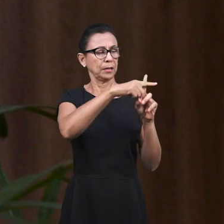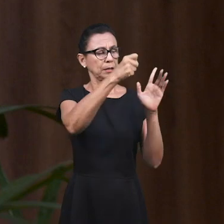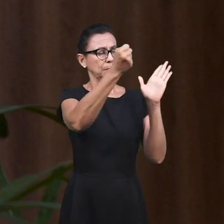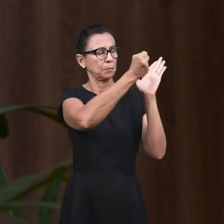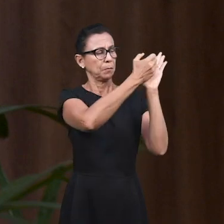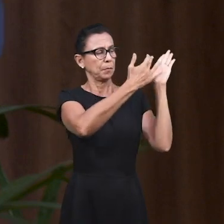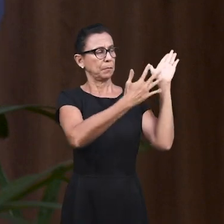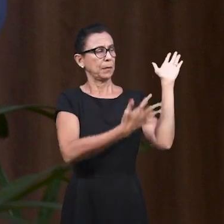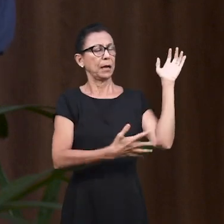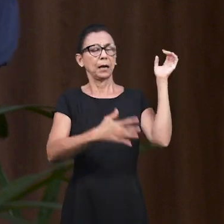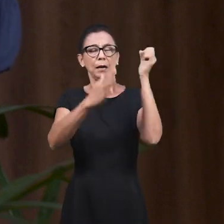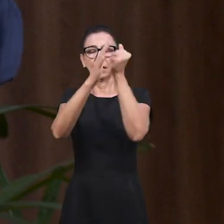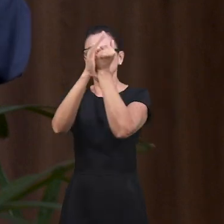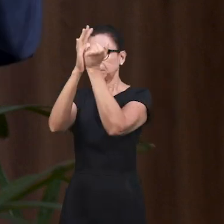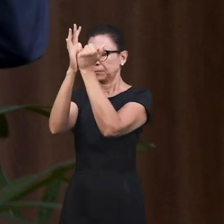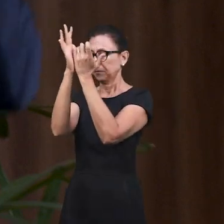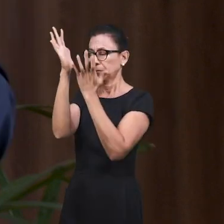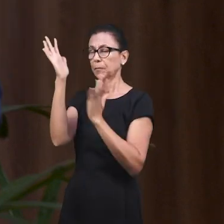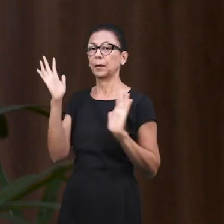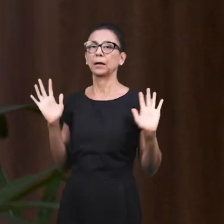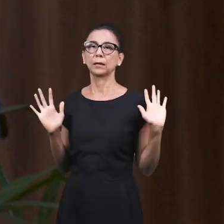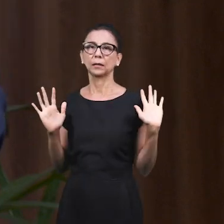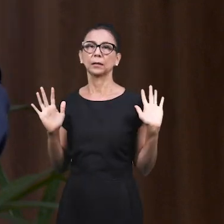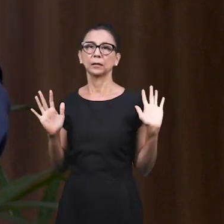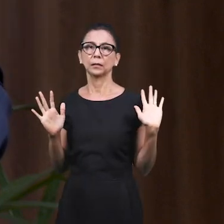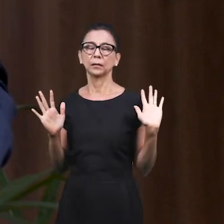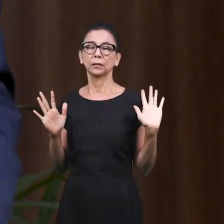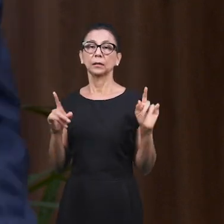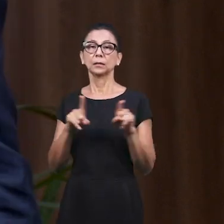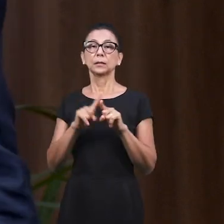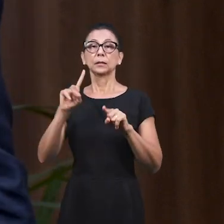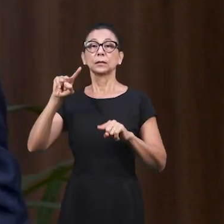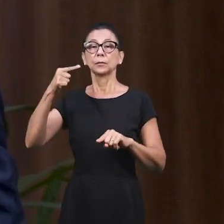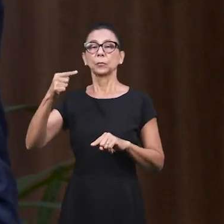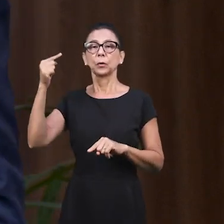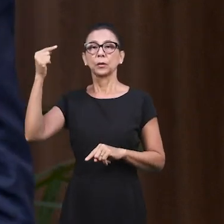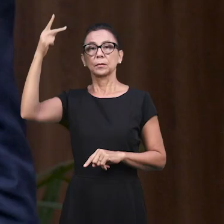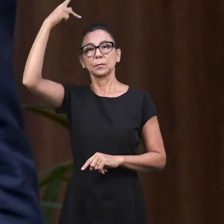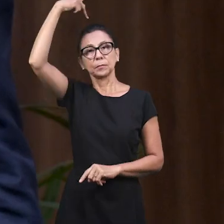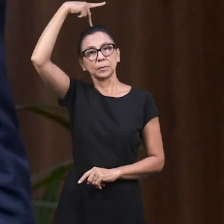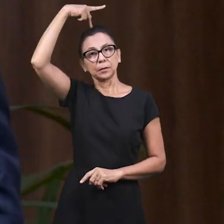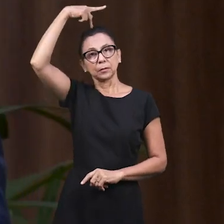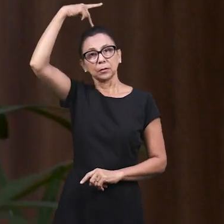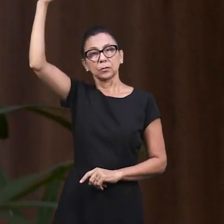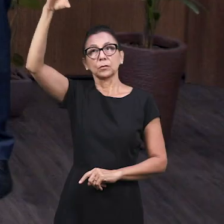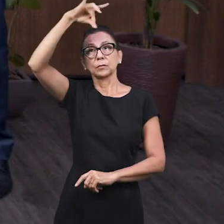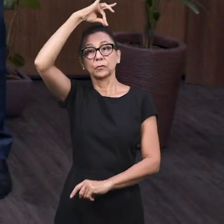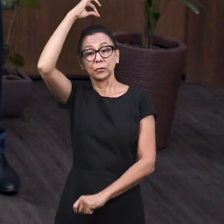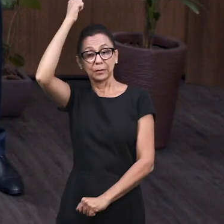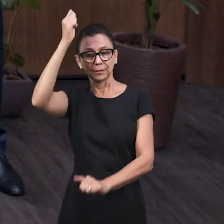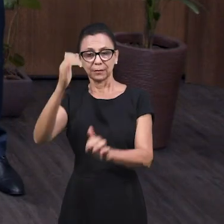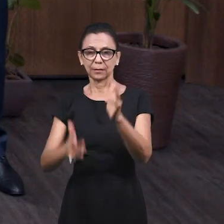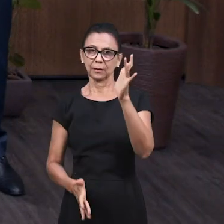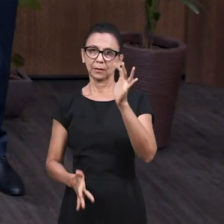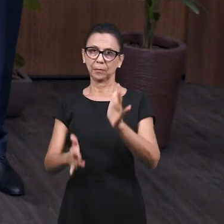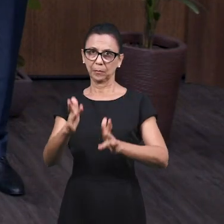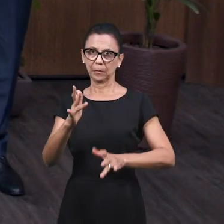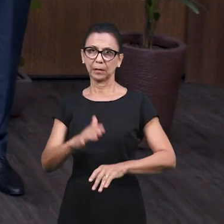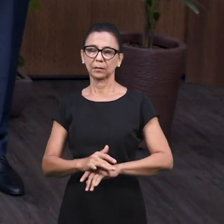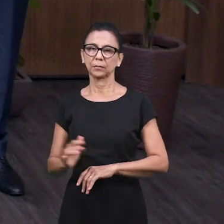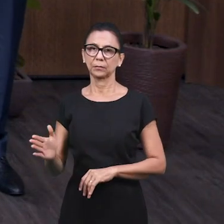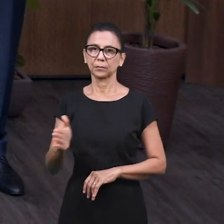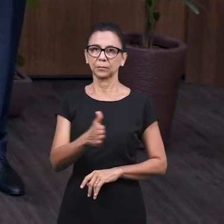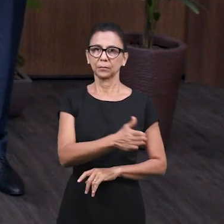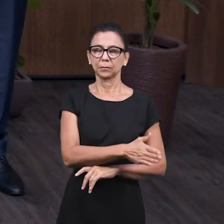après le versement du Saint-Esprit dans le jour de la Pentecôte. Tel comme commenté